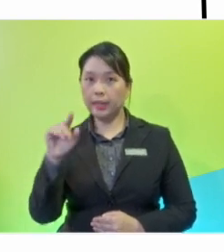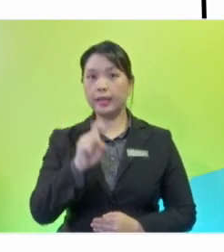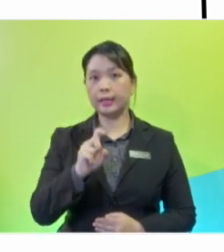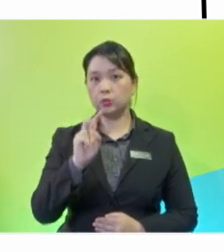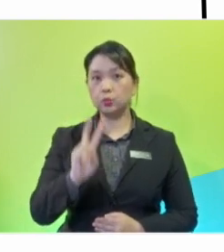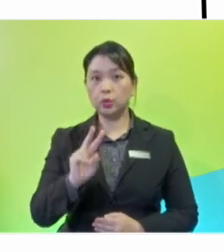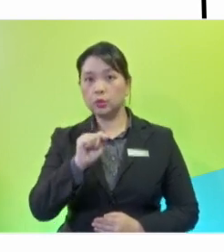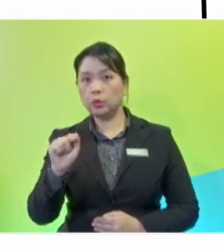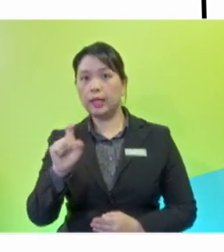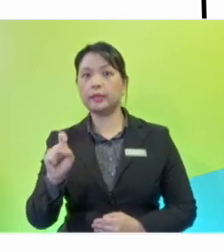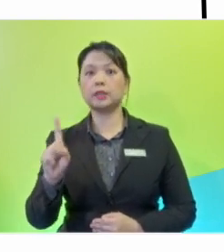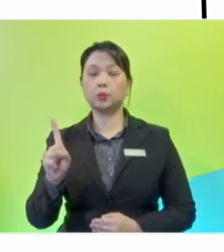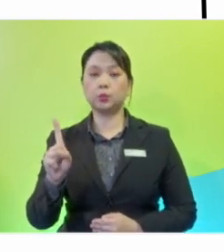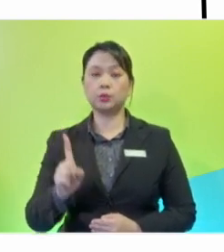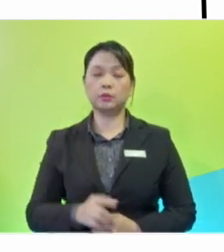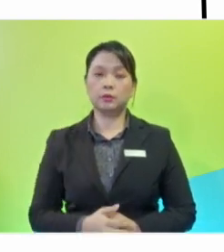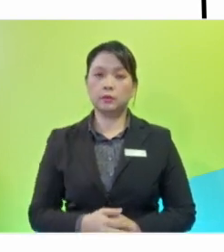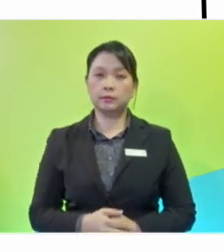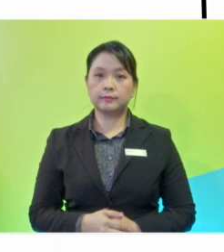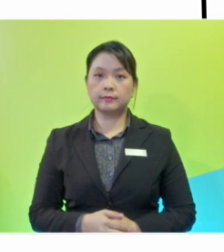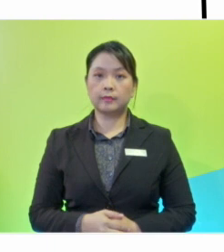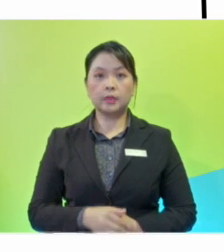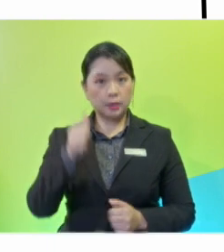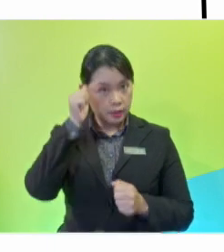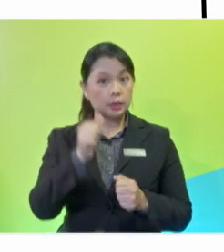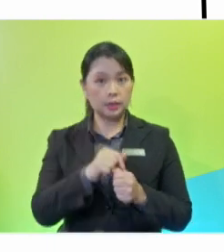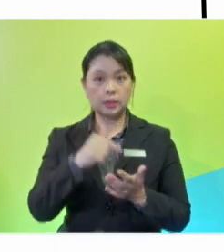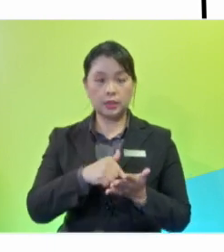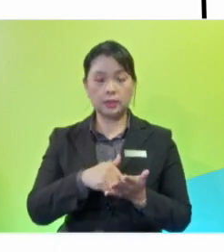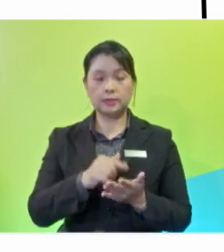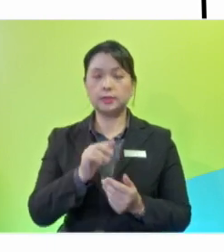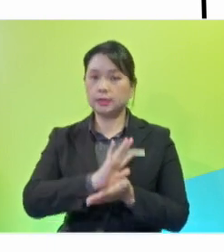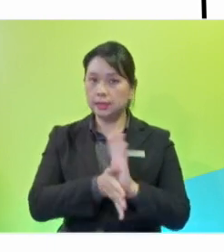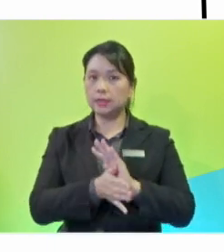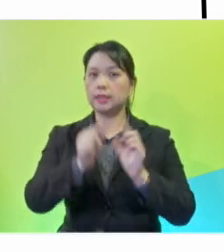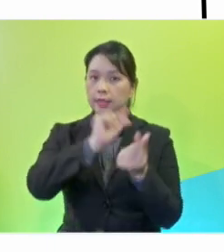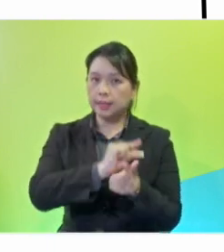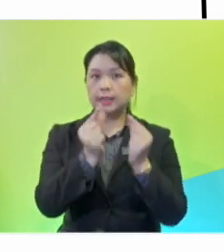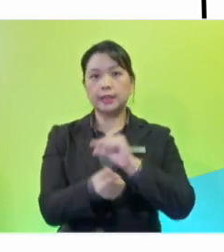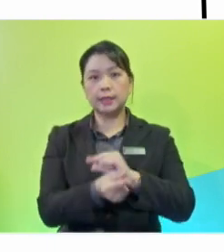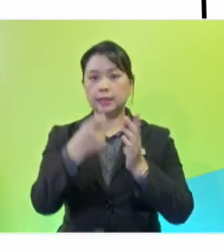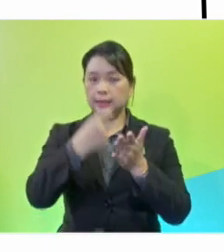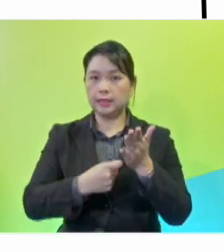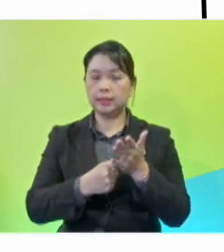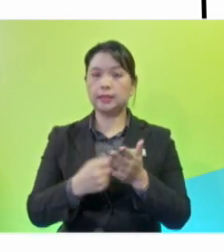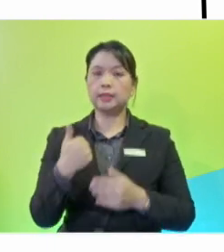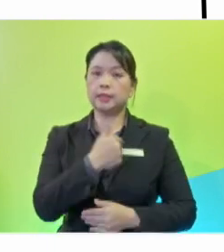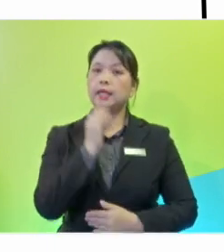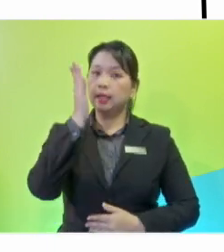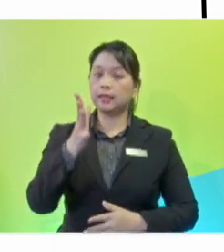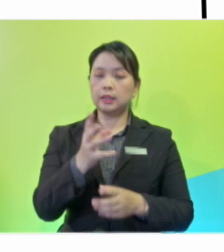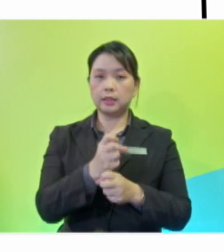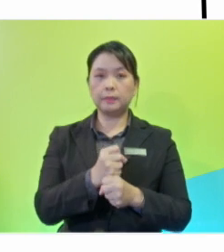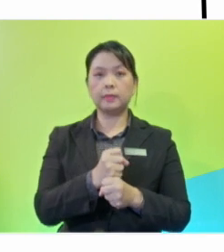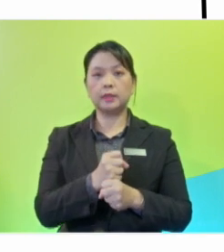kumpulkan Maksudnya kita gantikan nilai Oke gantikan nilai dia akan dapat 5 tolak 3